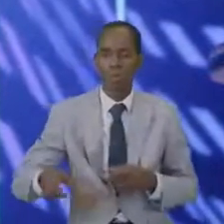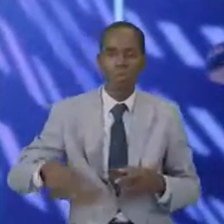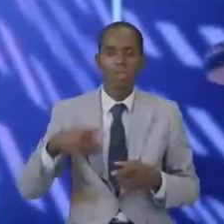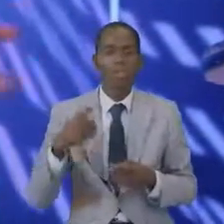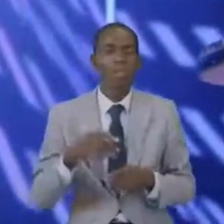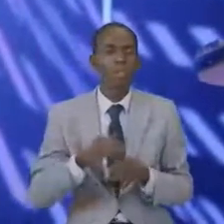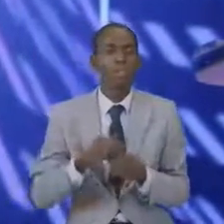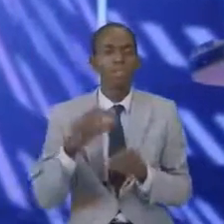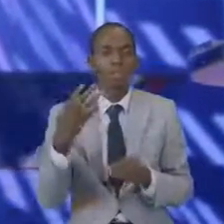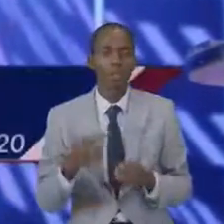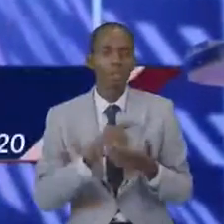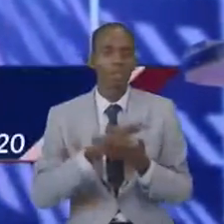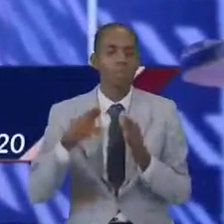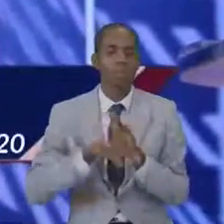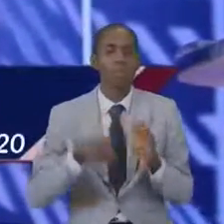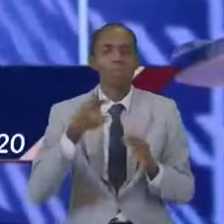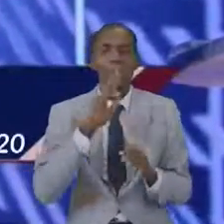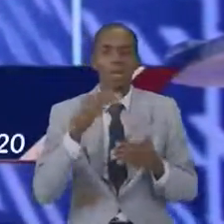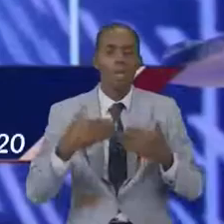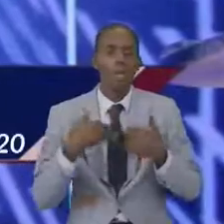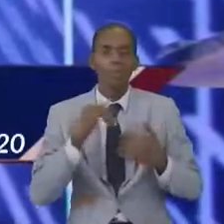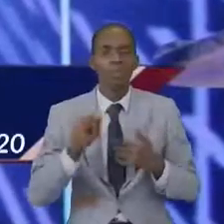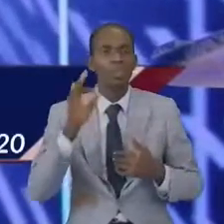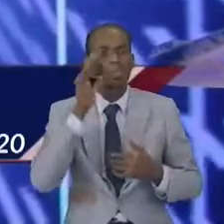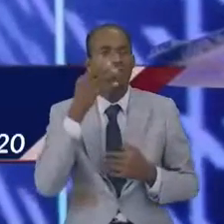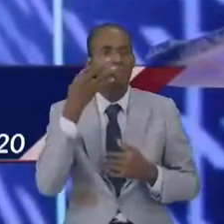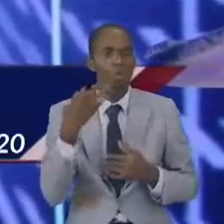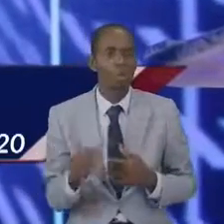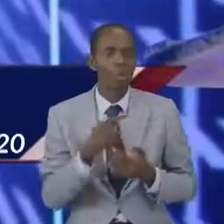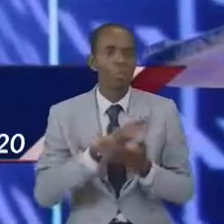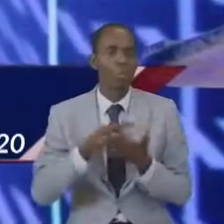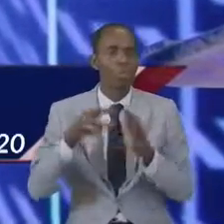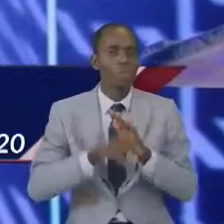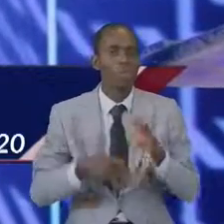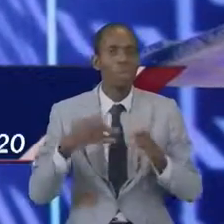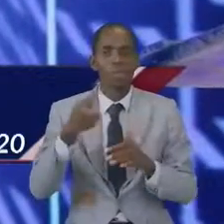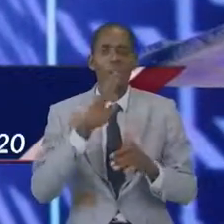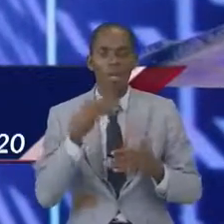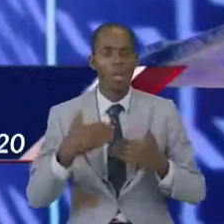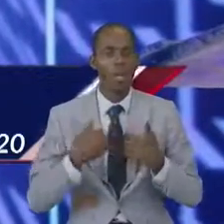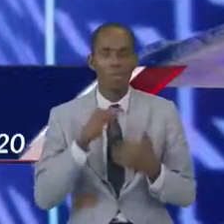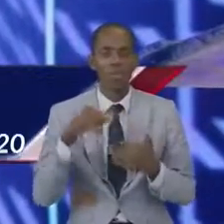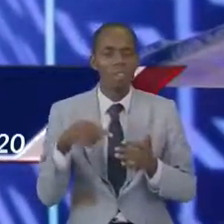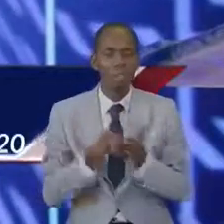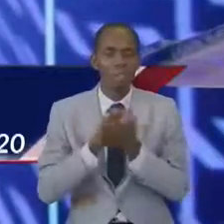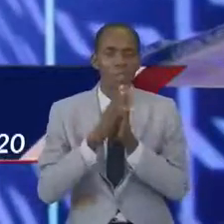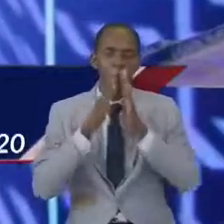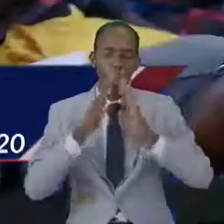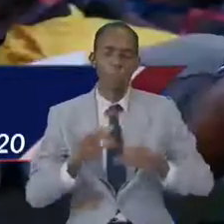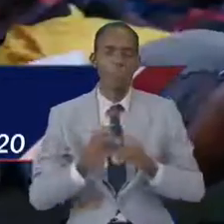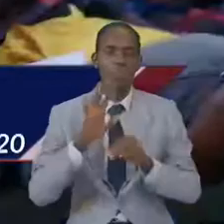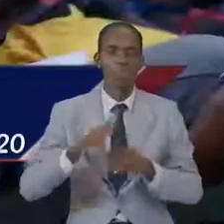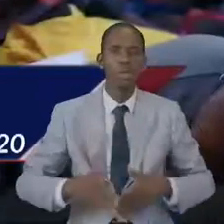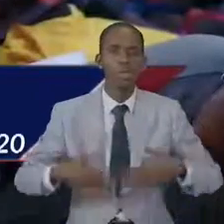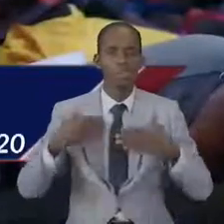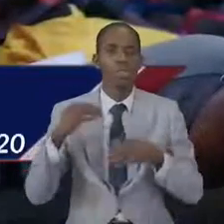de la justice vous avez le fruit de la justice et vous avez la paix la paix dans votre cœur la paix avec Dieu